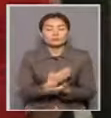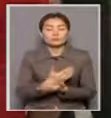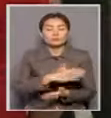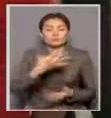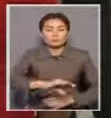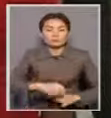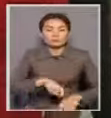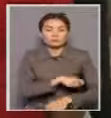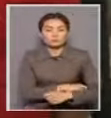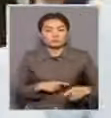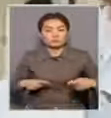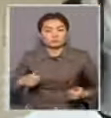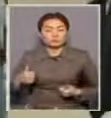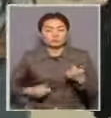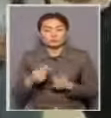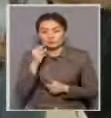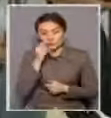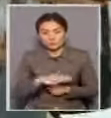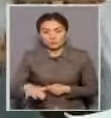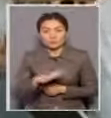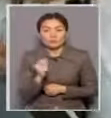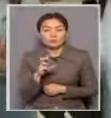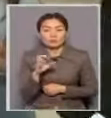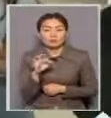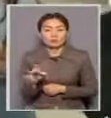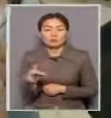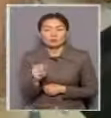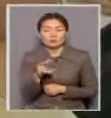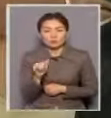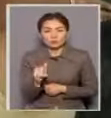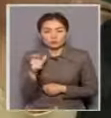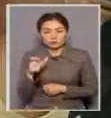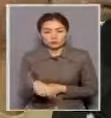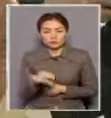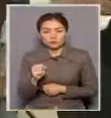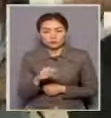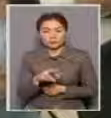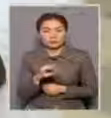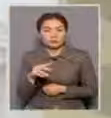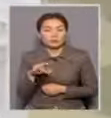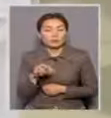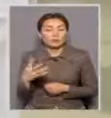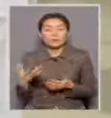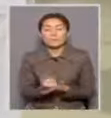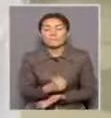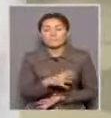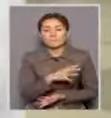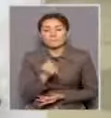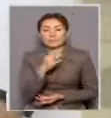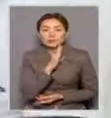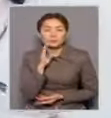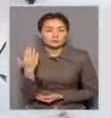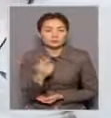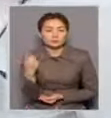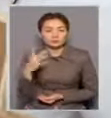5 шақырымға жүгіруден өткен жарыста ерлер арасында Хабар агенттігінің Атыраудағы операторы Темірлан Сұлтанғазиев жеңімпаз атанды. Ал әйелдер